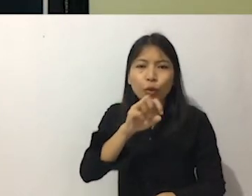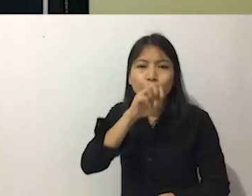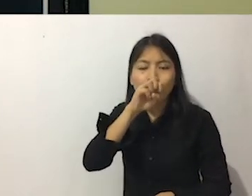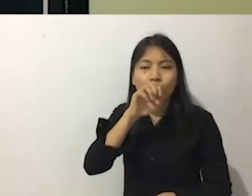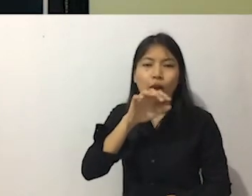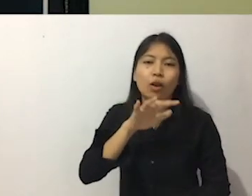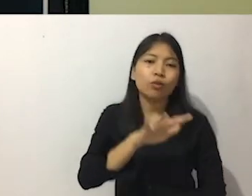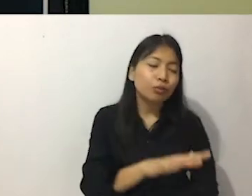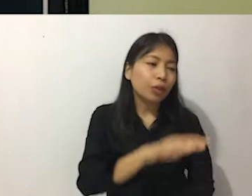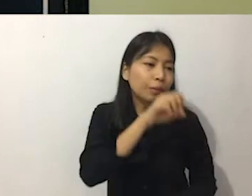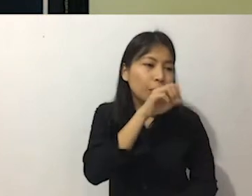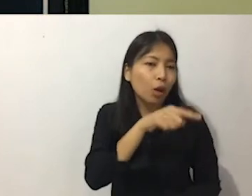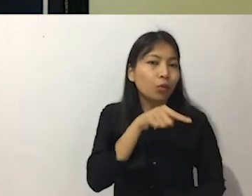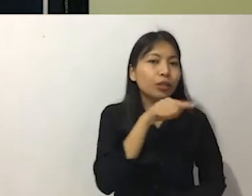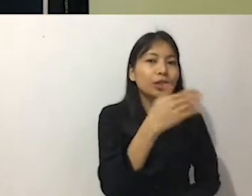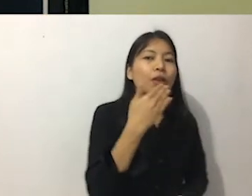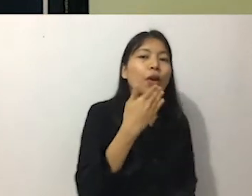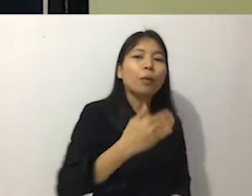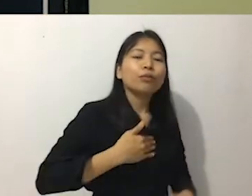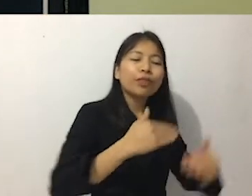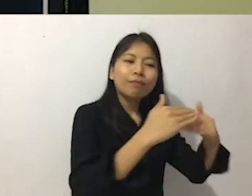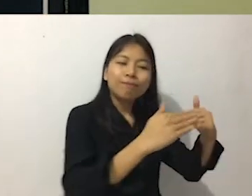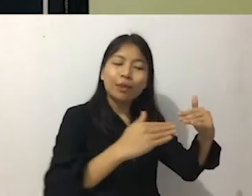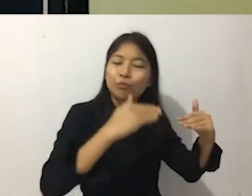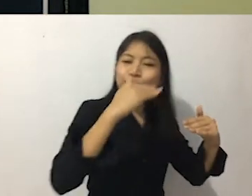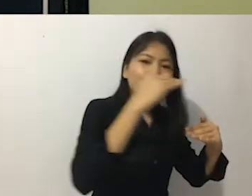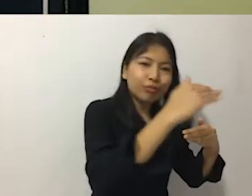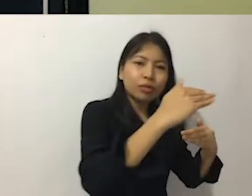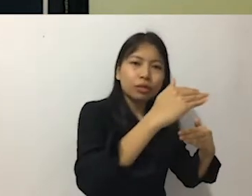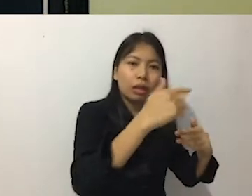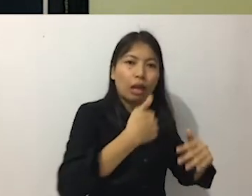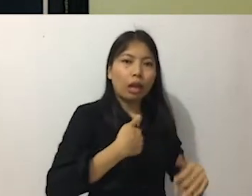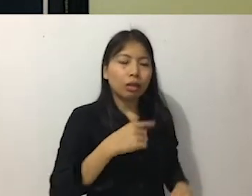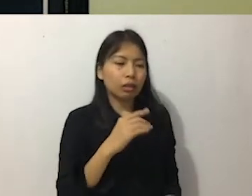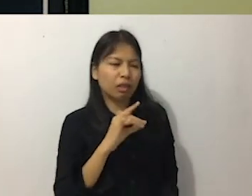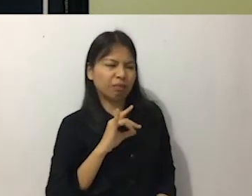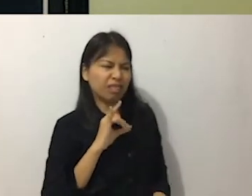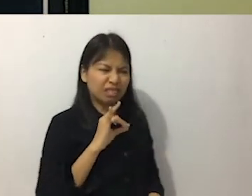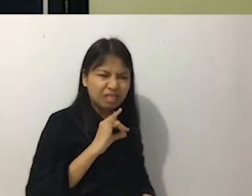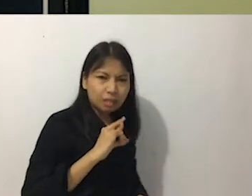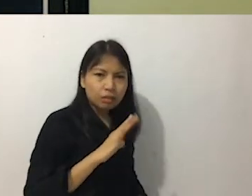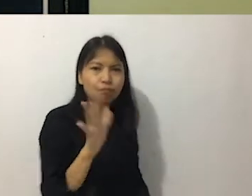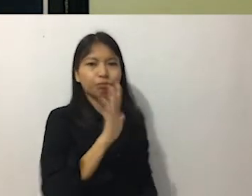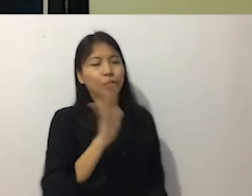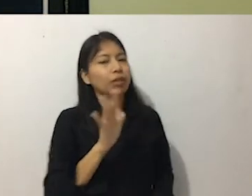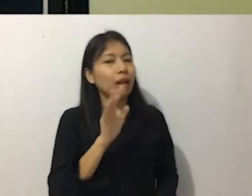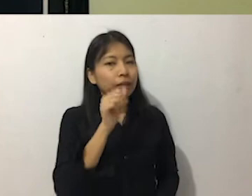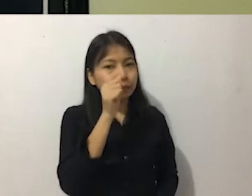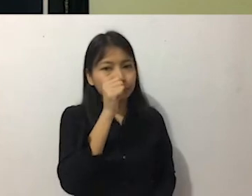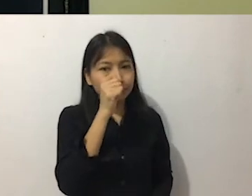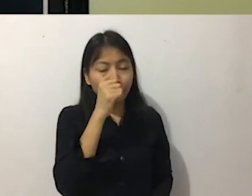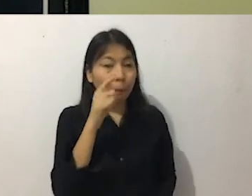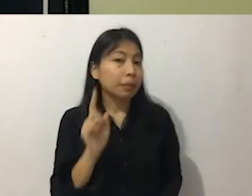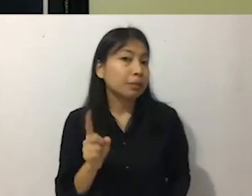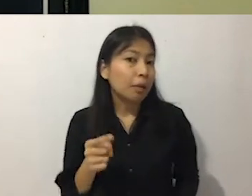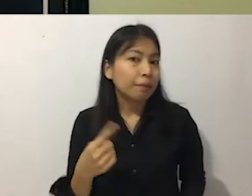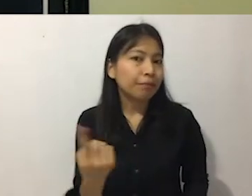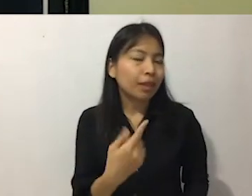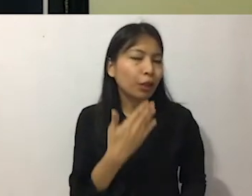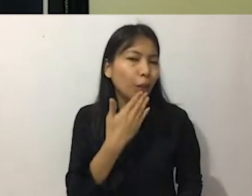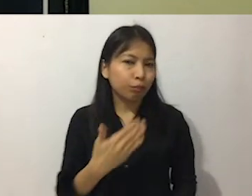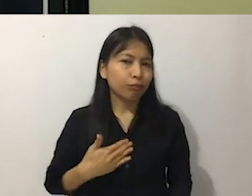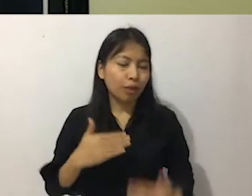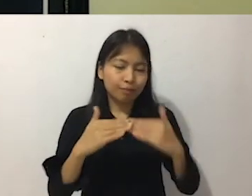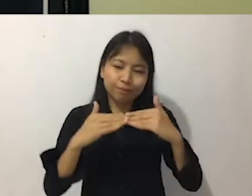kelebihan-kelebihan orang lain. Bukan sebaliknya kita sirik atau iri hati. Karena kita juga punya kelebihan, kita belajar